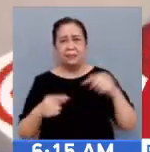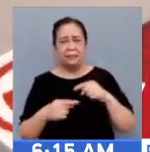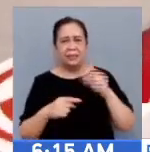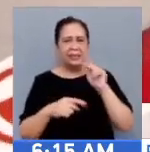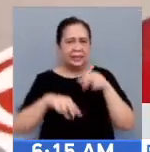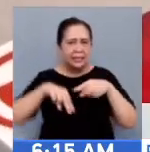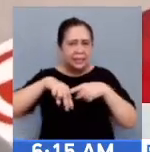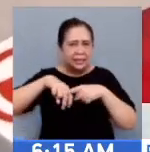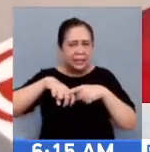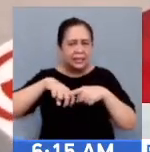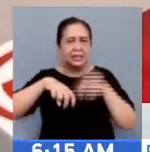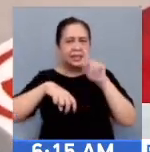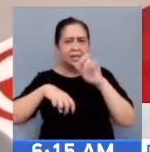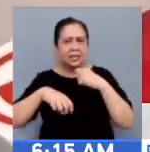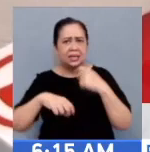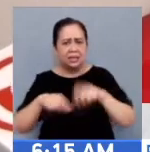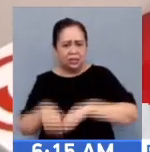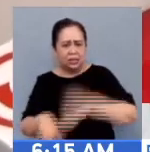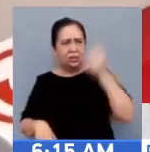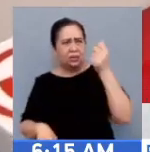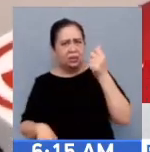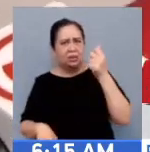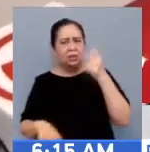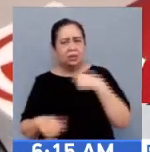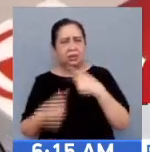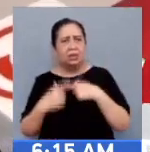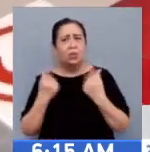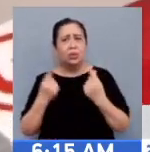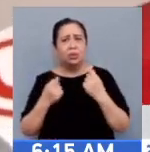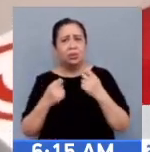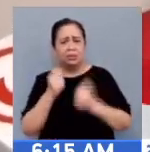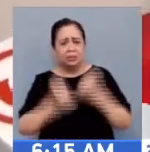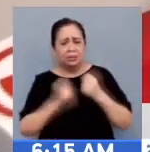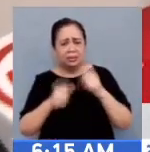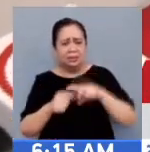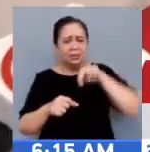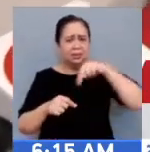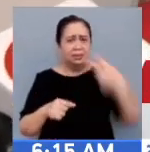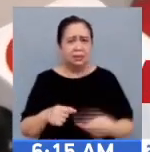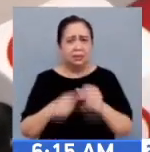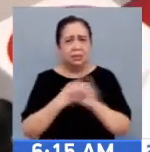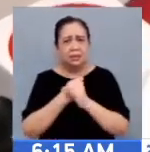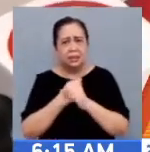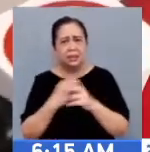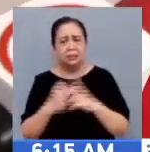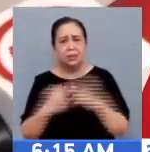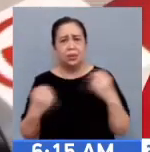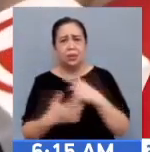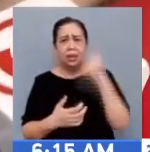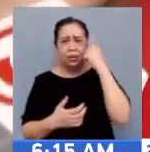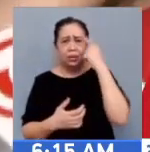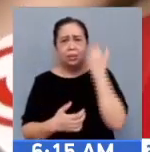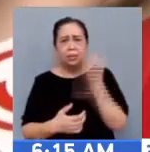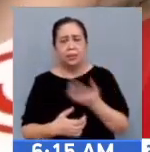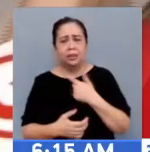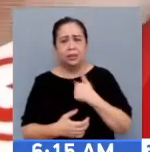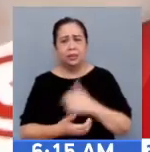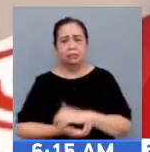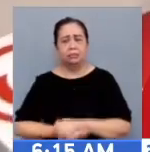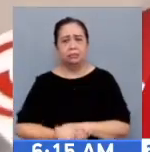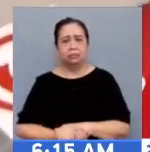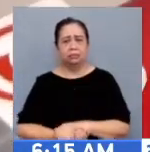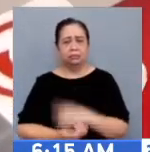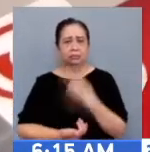Naglabas po sila ng kutsilyo, tapos tumakbo po ako. Agad tumalon ako sa jeep. Akala ko mamatay na po ako.